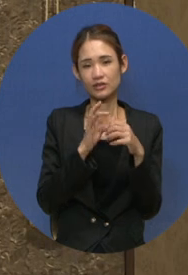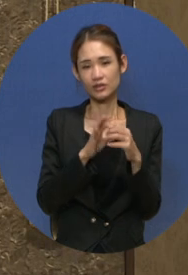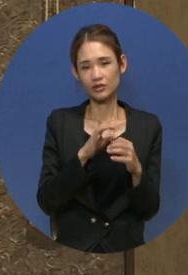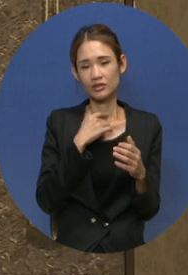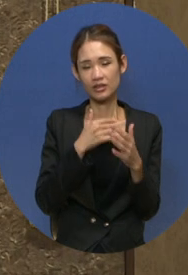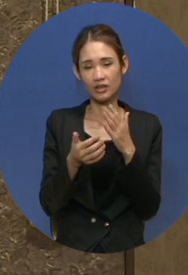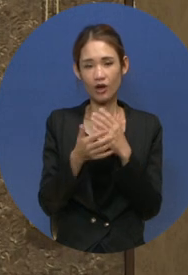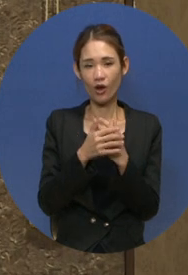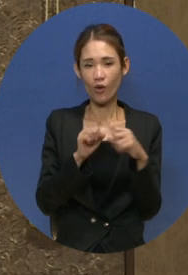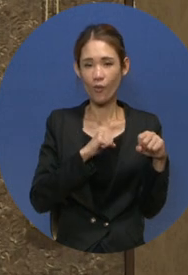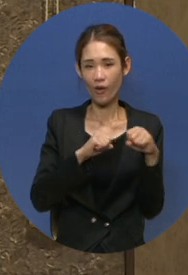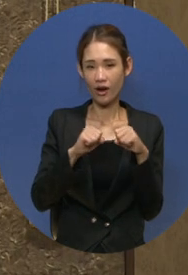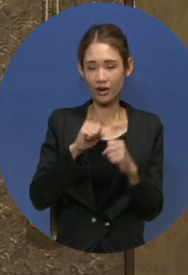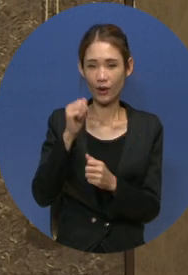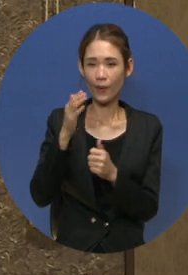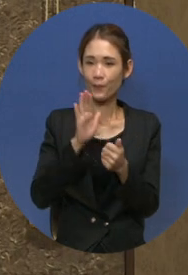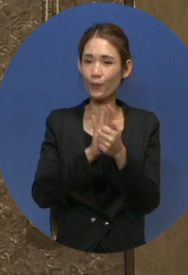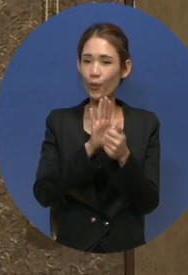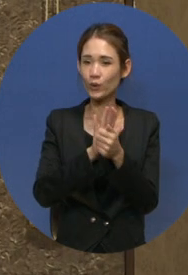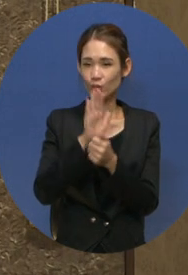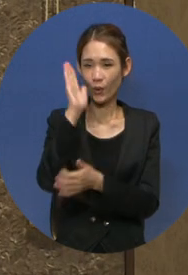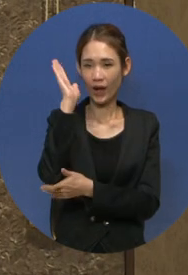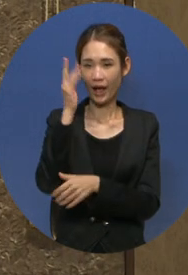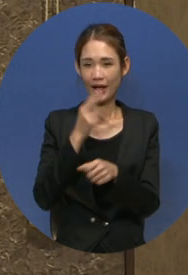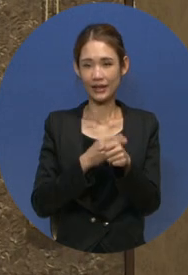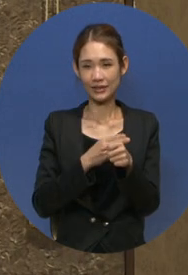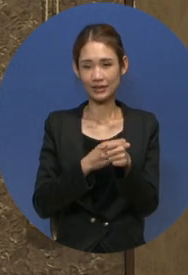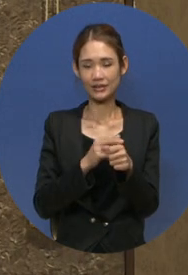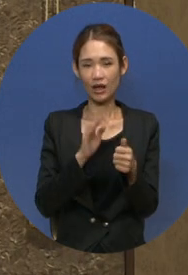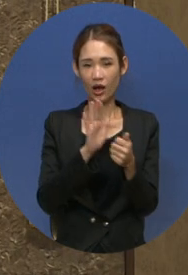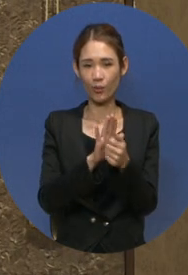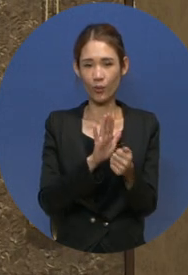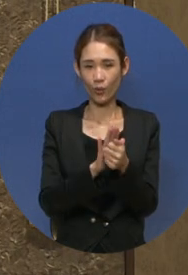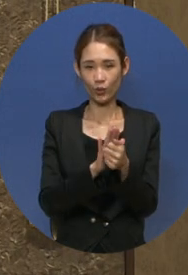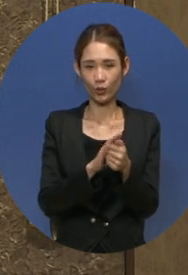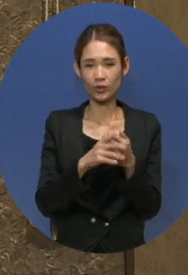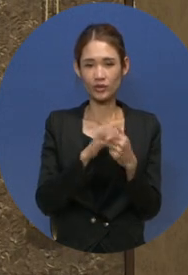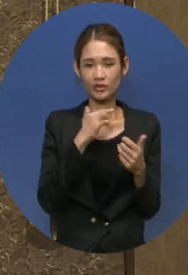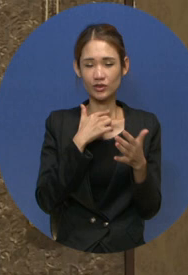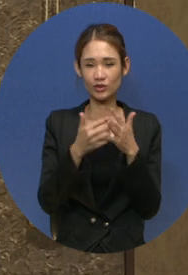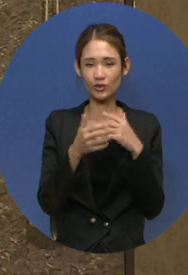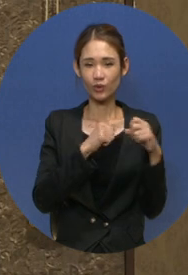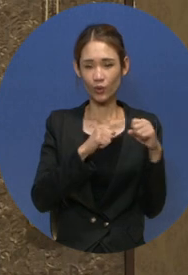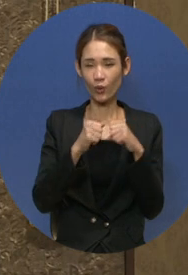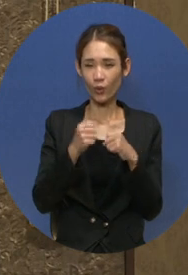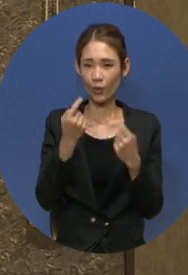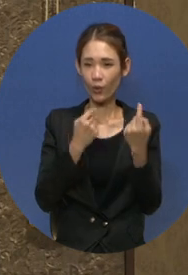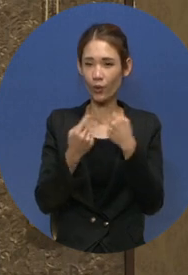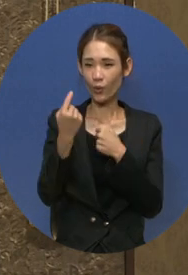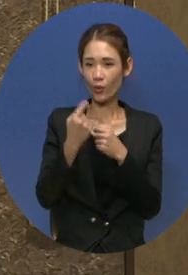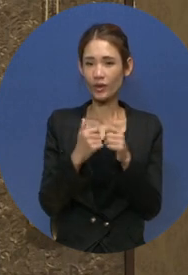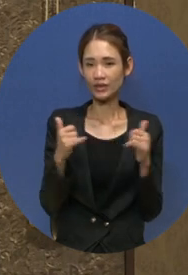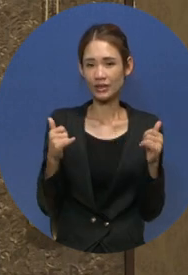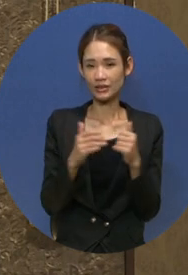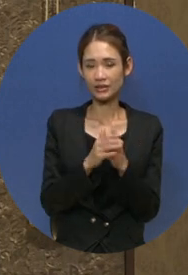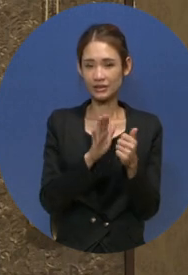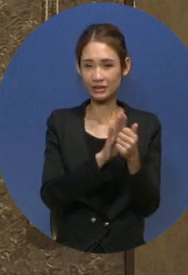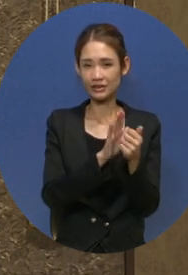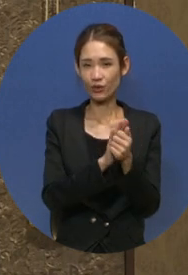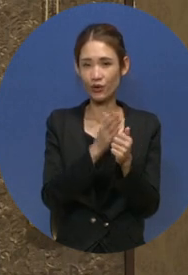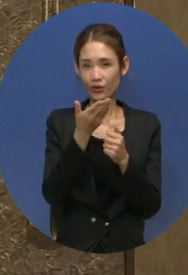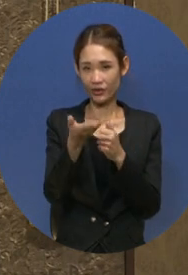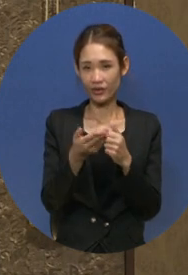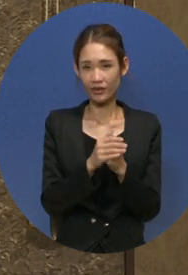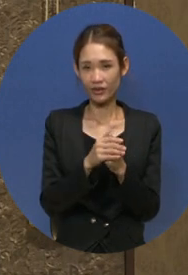체험 활동에 보조 강사. 아. 예, 보조 강사를 해서 이 체험 활동 온 사람들한테 또 이런 지원을 해주는